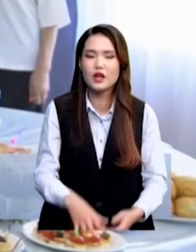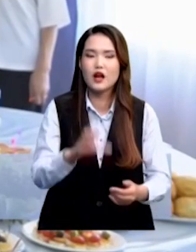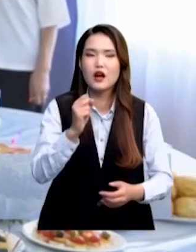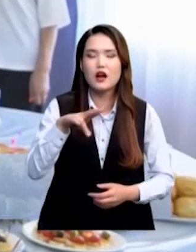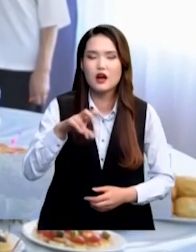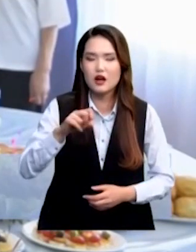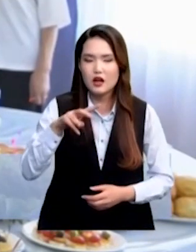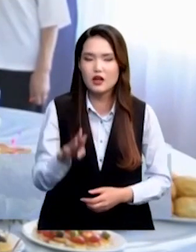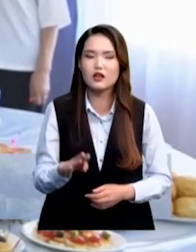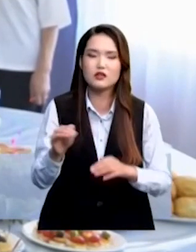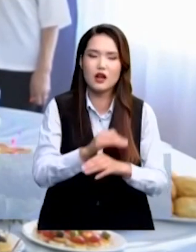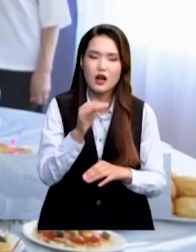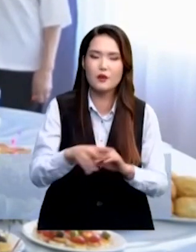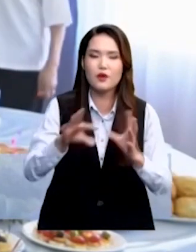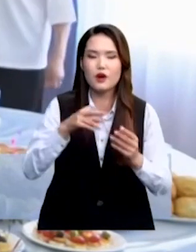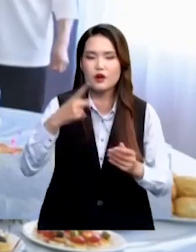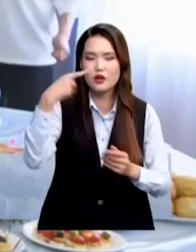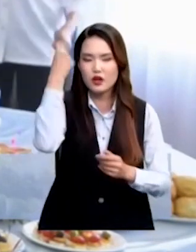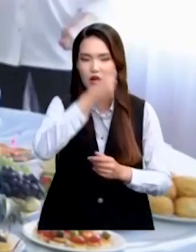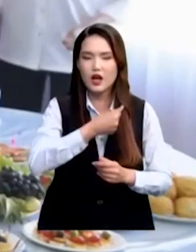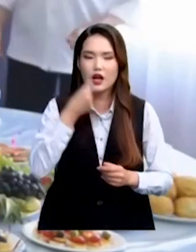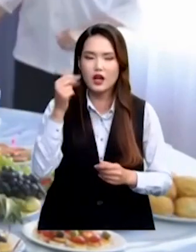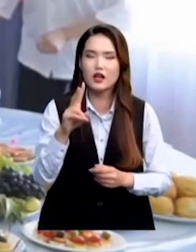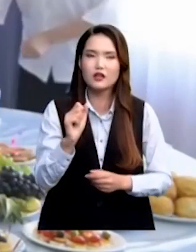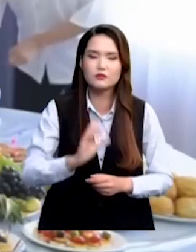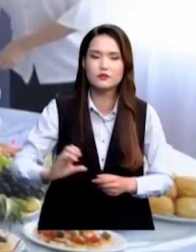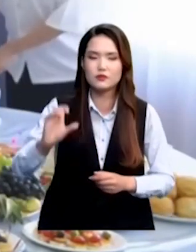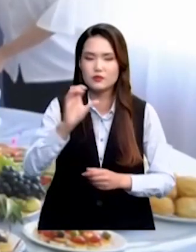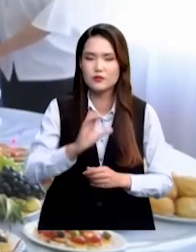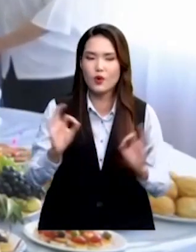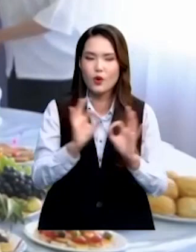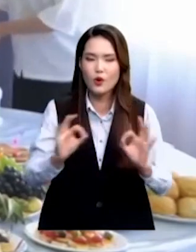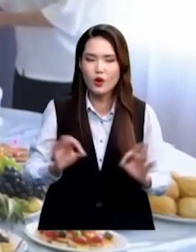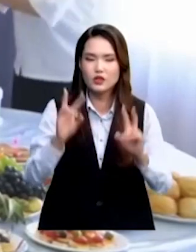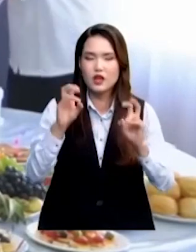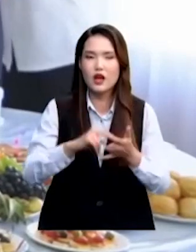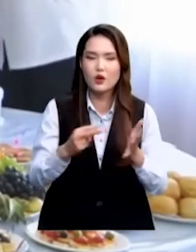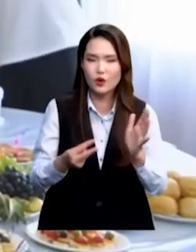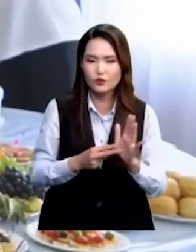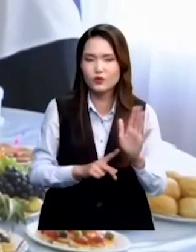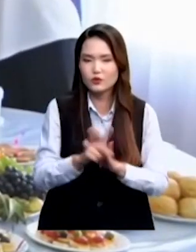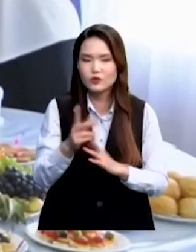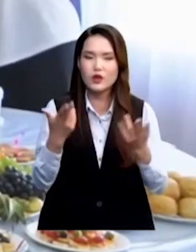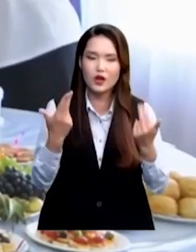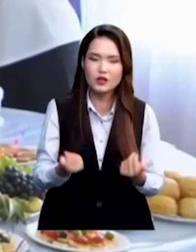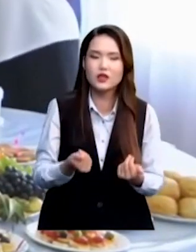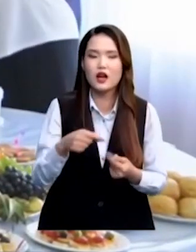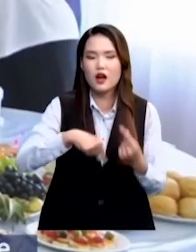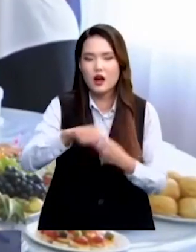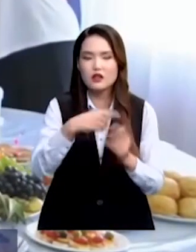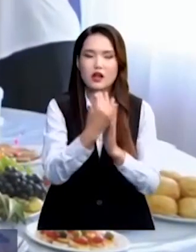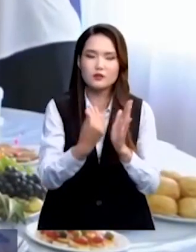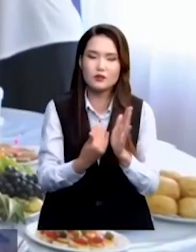базе профориентационных мастерских, которые благотворительный фонд Аяла открыл в ноябре 2021 года. Мастерские, начиная с этого времени,